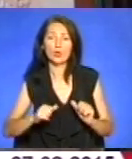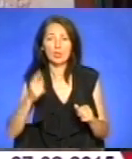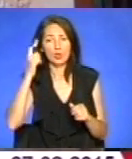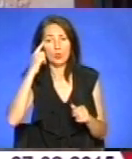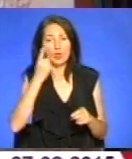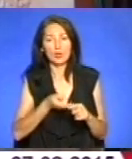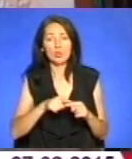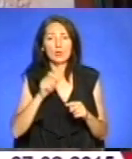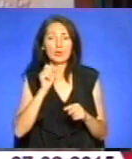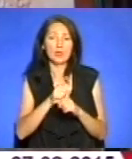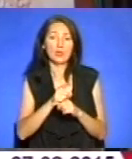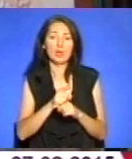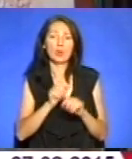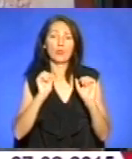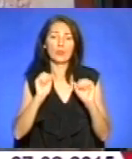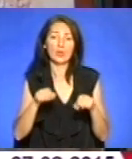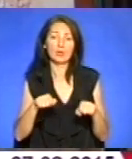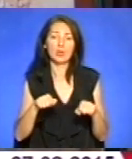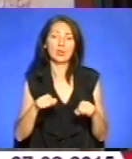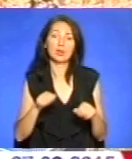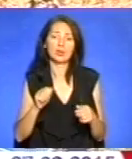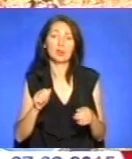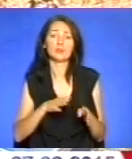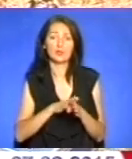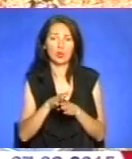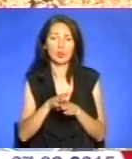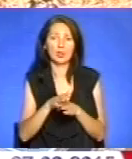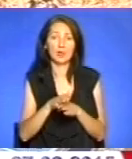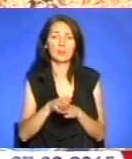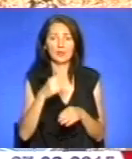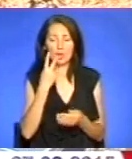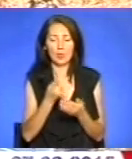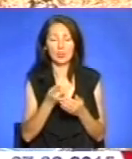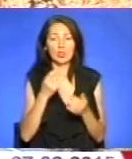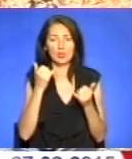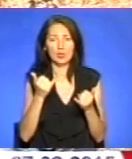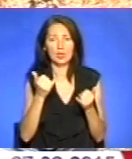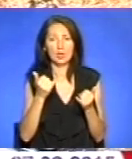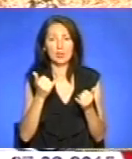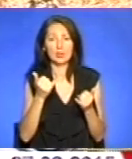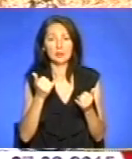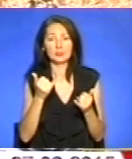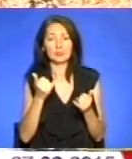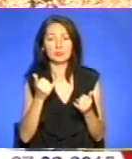з цим завданням влада повинна справитися. Ви бачите, що зараз йде така лінія на